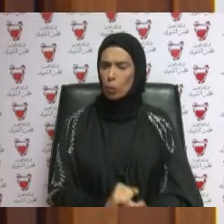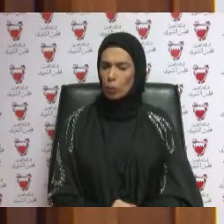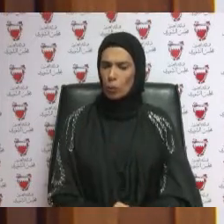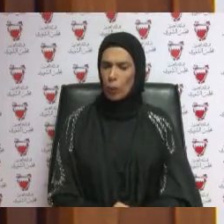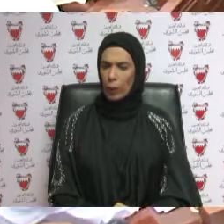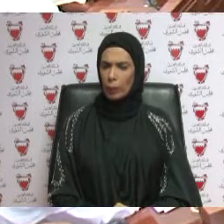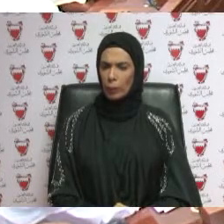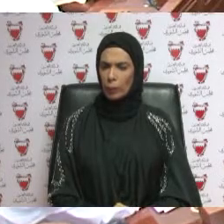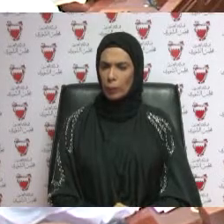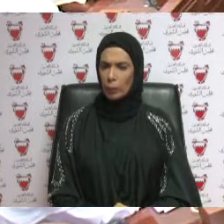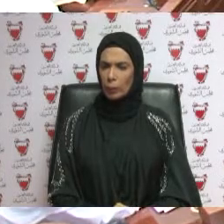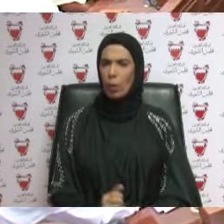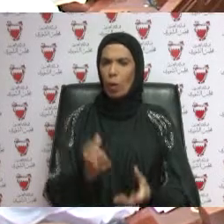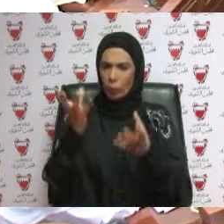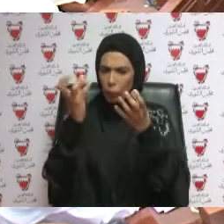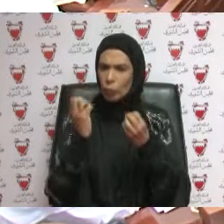ما زلنا نستورد من برا